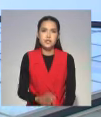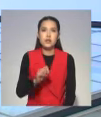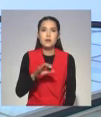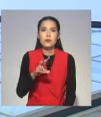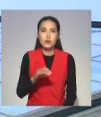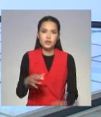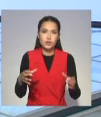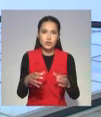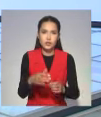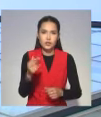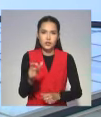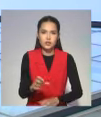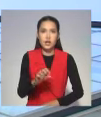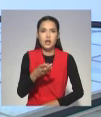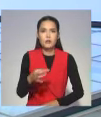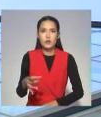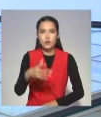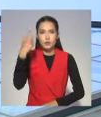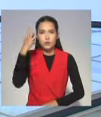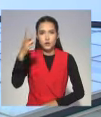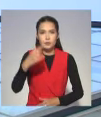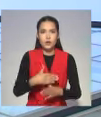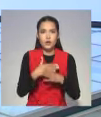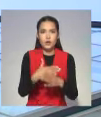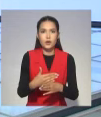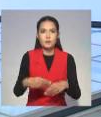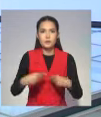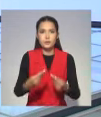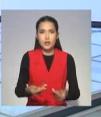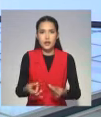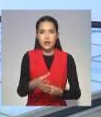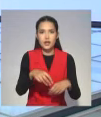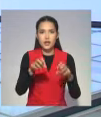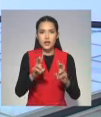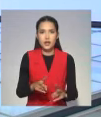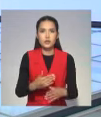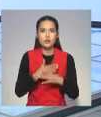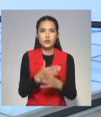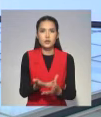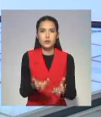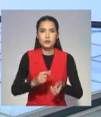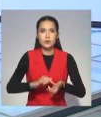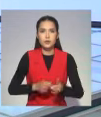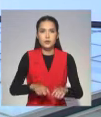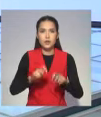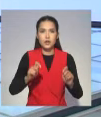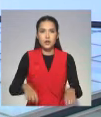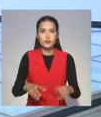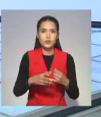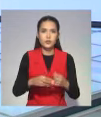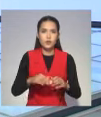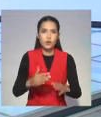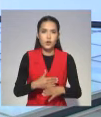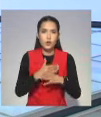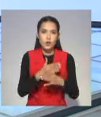Аманат партиясының өкілдері Абай облысына гуманитарлық көмек жіберуде. Аймақтарда арнай көмек қабылдау пункты ашылды. Жергілікті тұрғындар қол